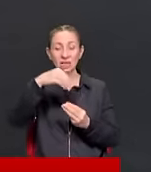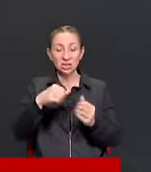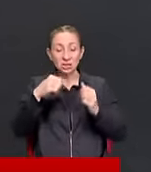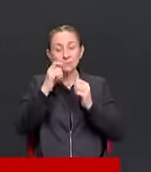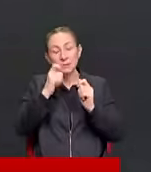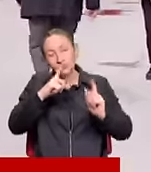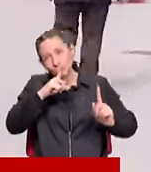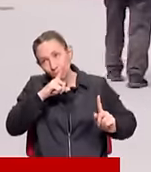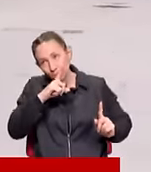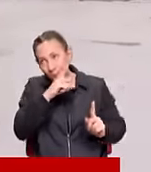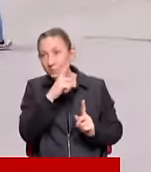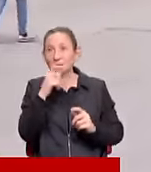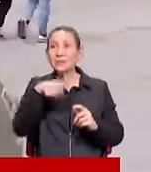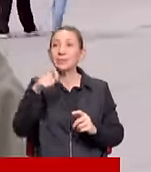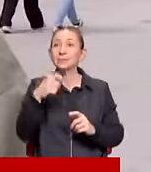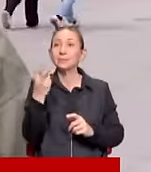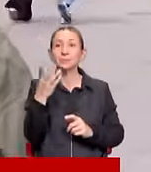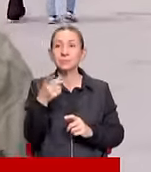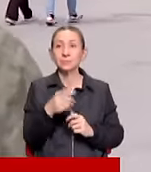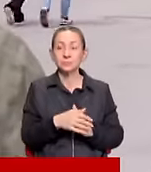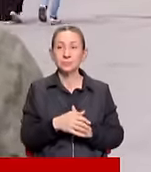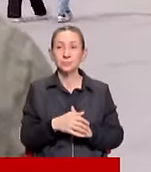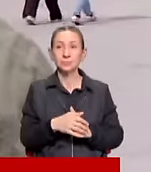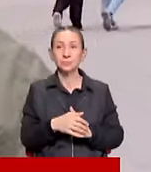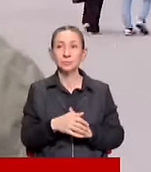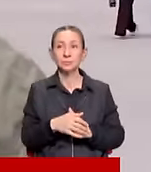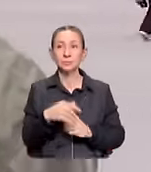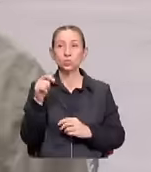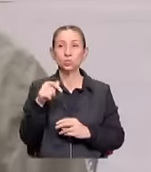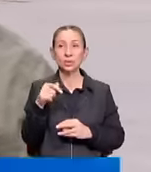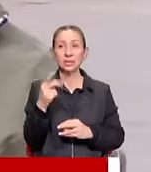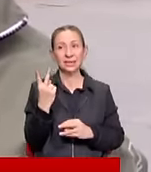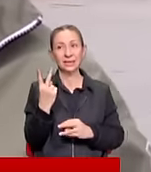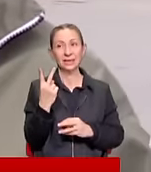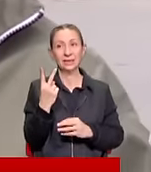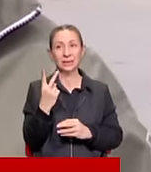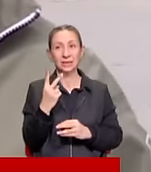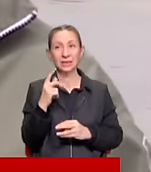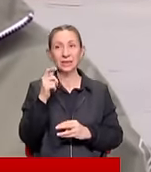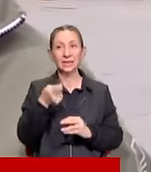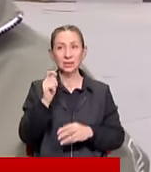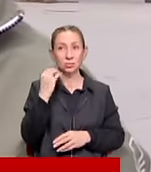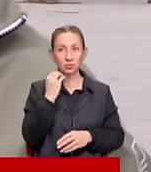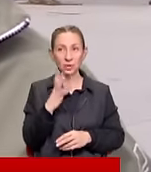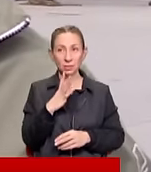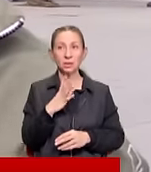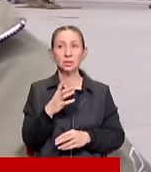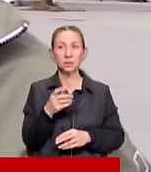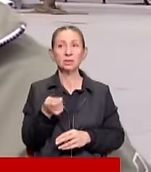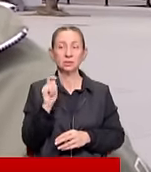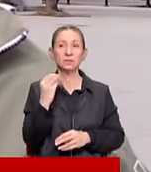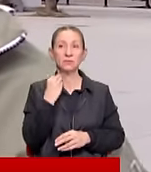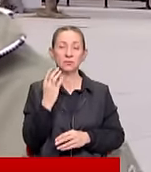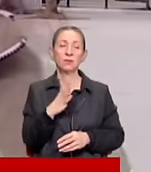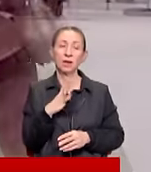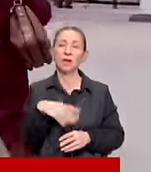katlanmak durumunda kalıyorsunuz. Kaç tane kredi kartı var? Şu an 2 tane. Kredi borcu var mı? Kredi borcu